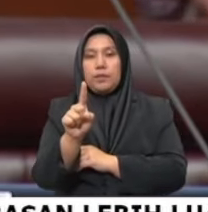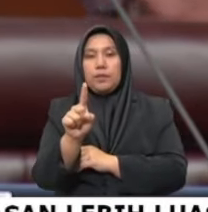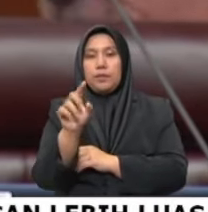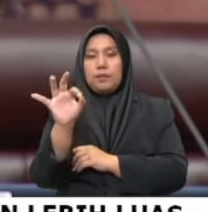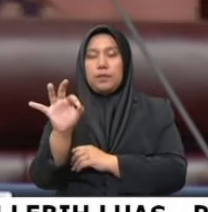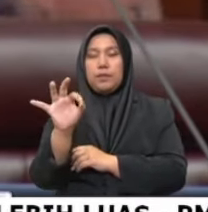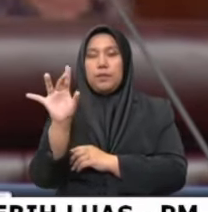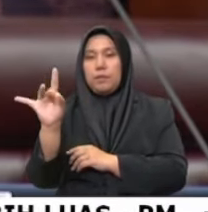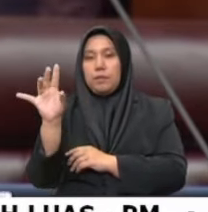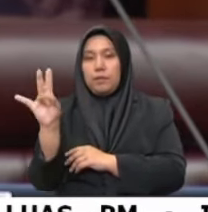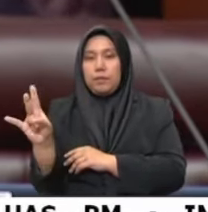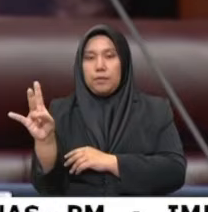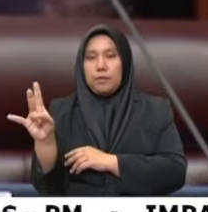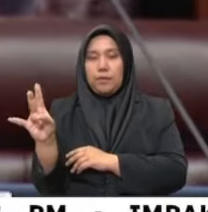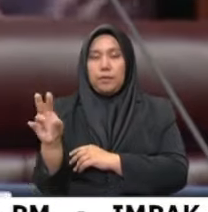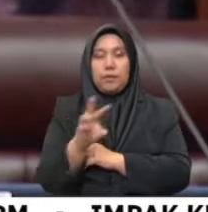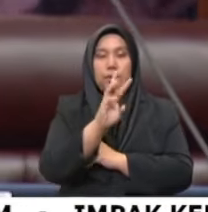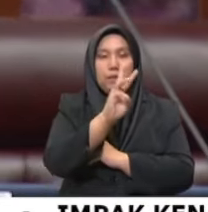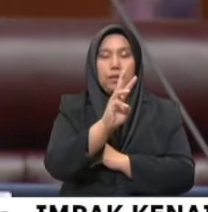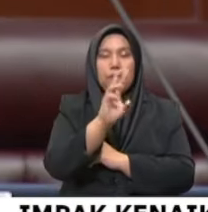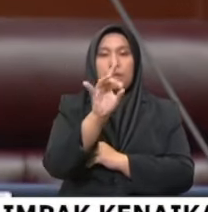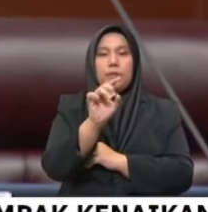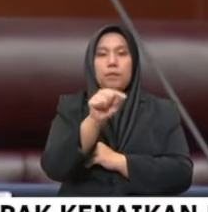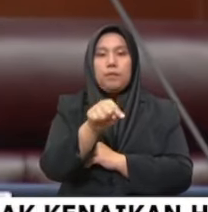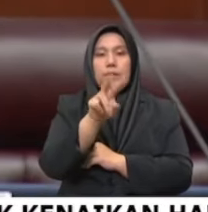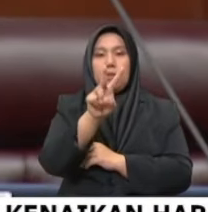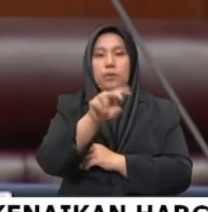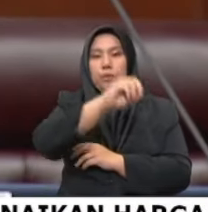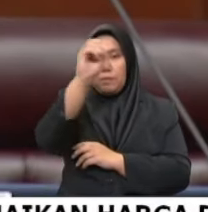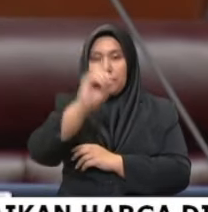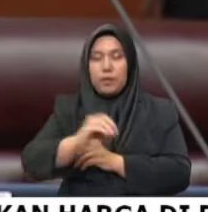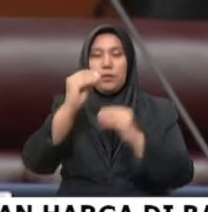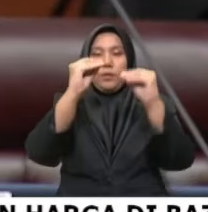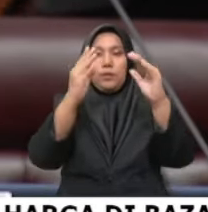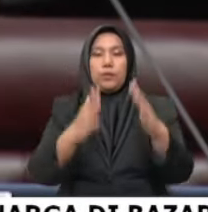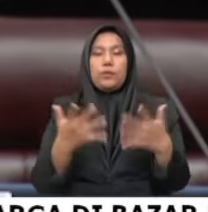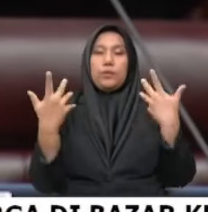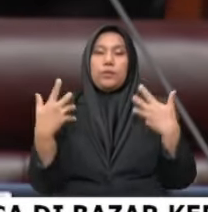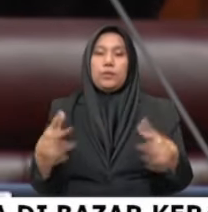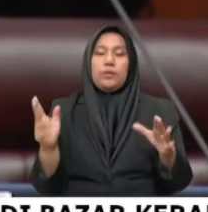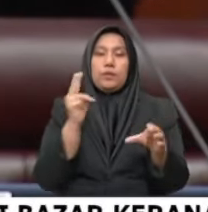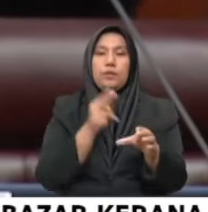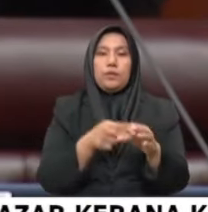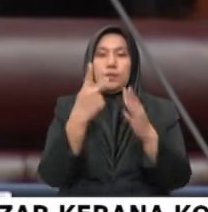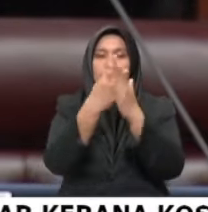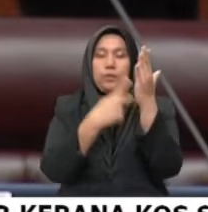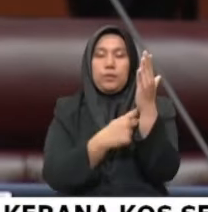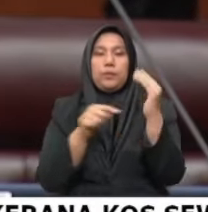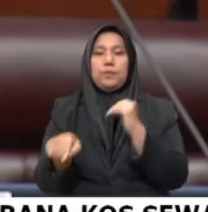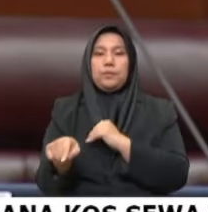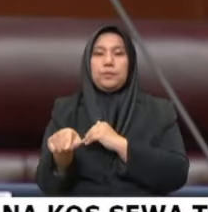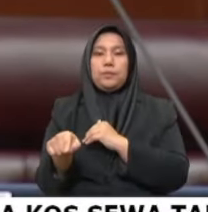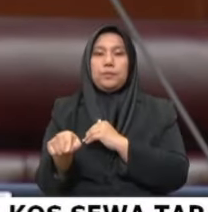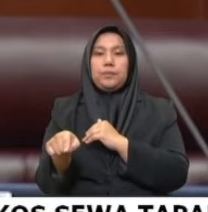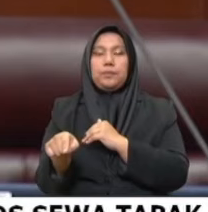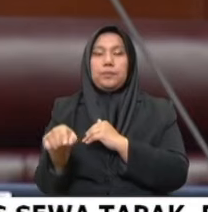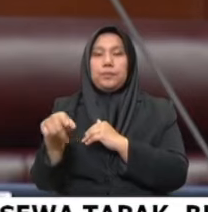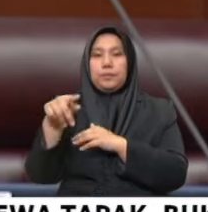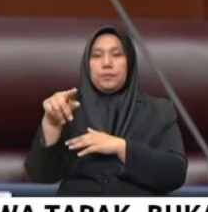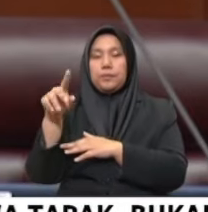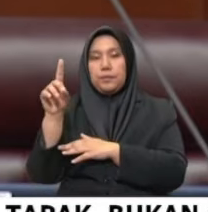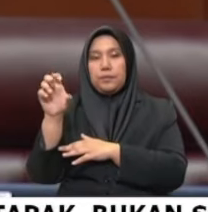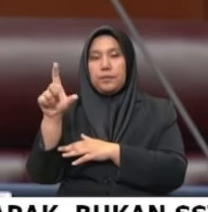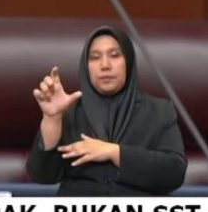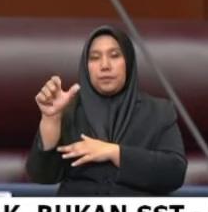281,987 bersamaan dengan 68.2% guru telah mengikuti kursus tersebut. Dan pelantar DELIMA ini Yang